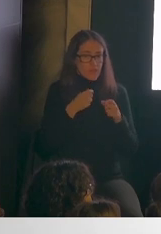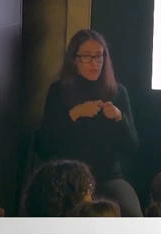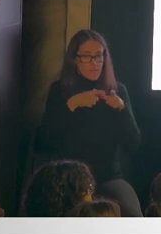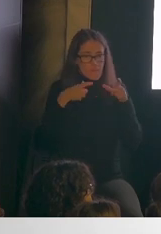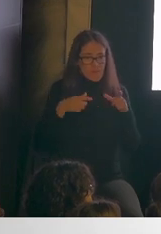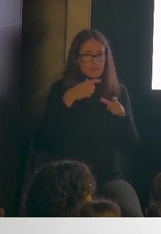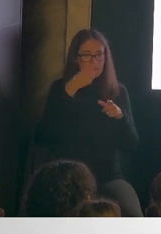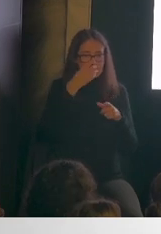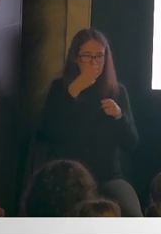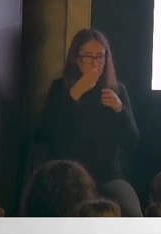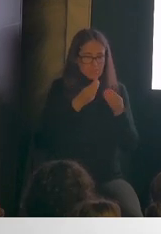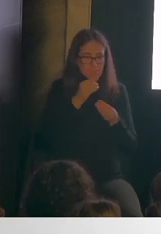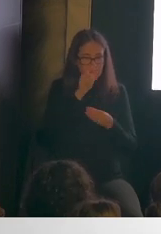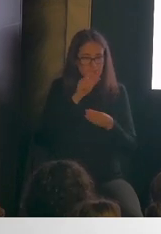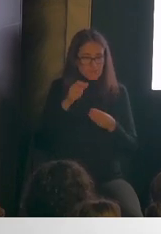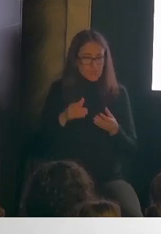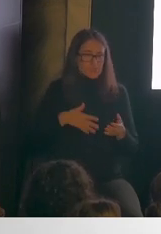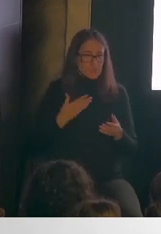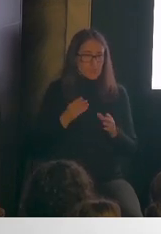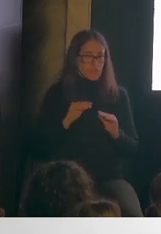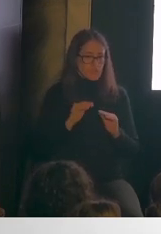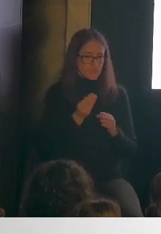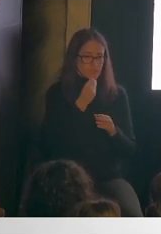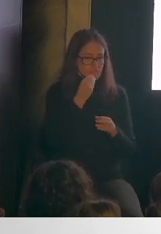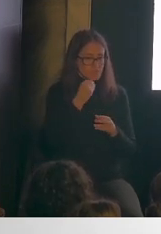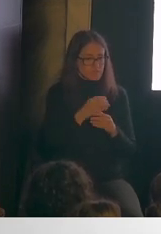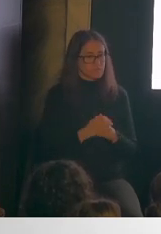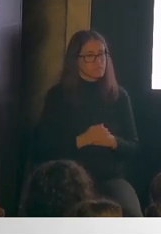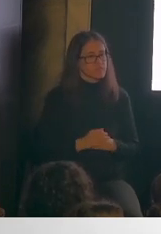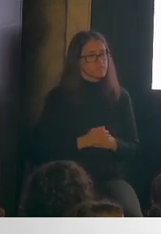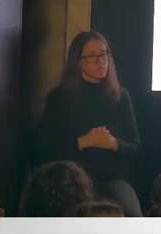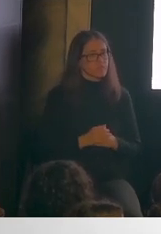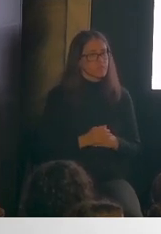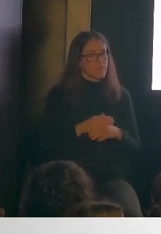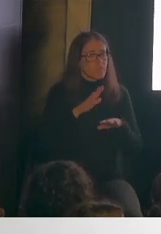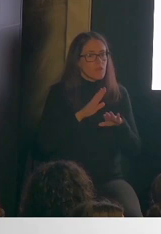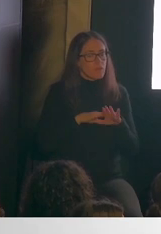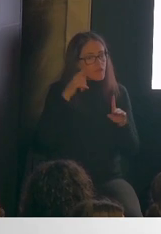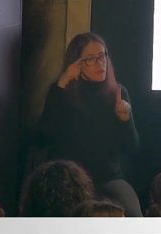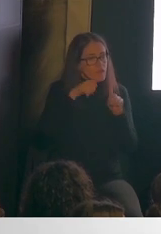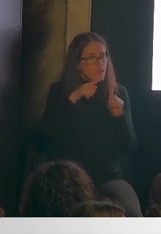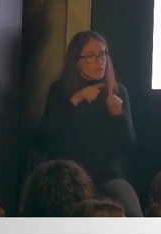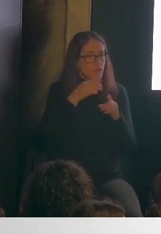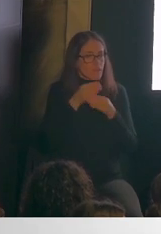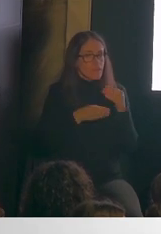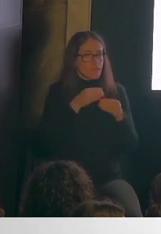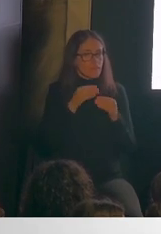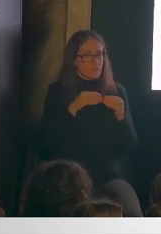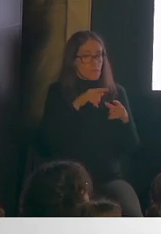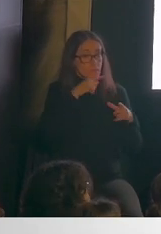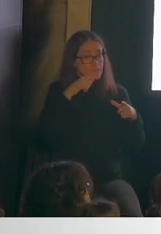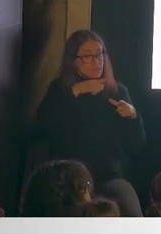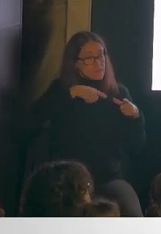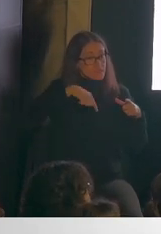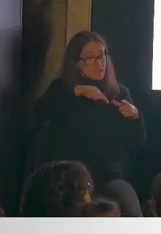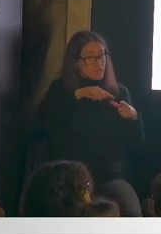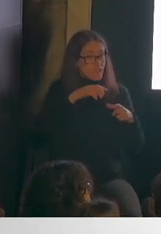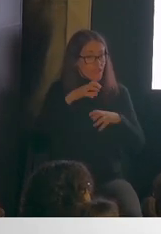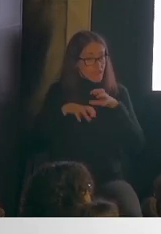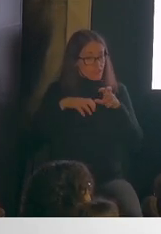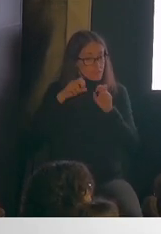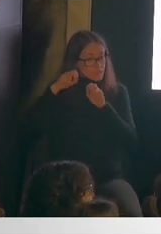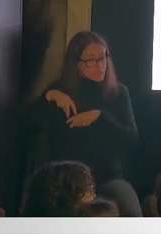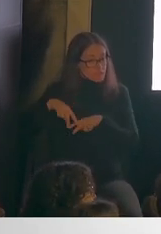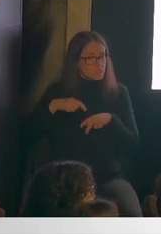gent que ho pugui consumir. Per fer una pastisseria vegana, què utilitzo?